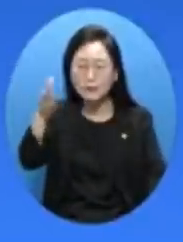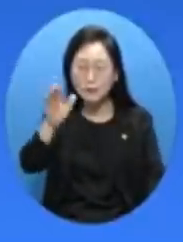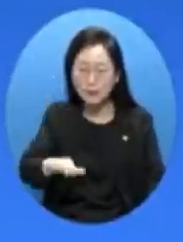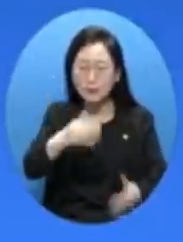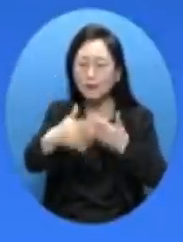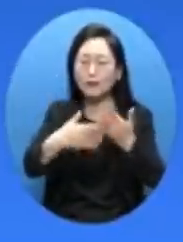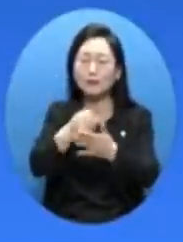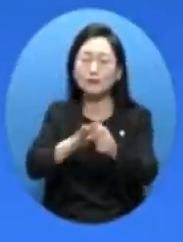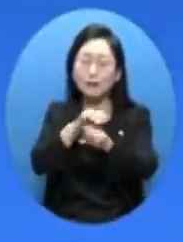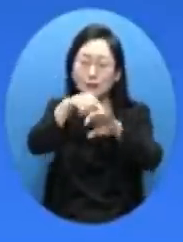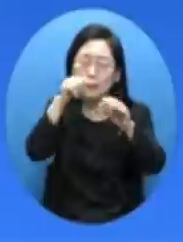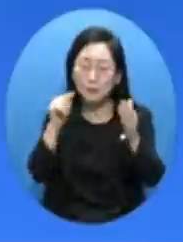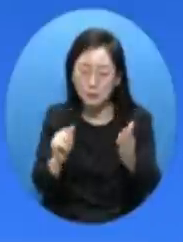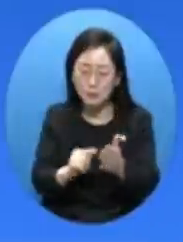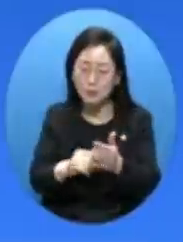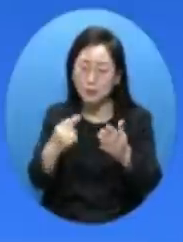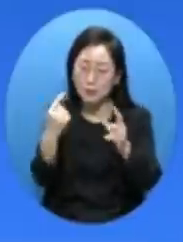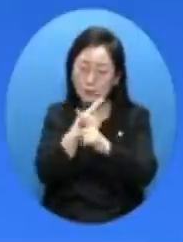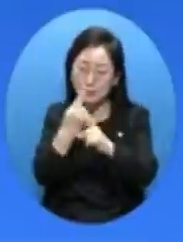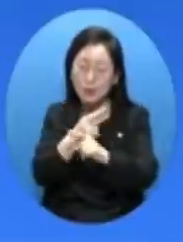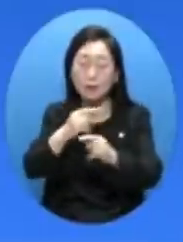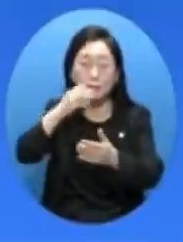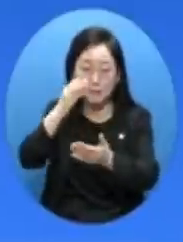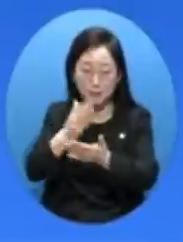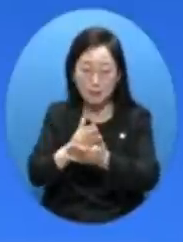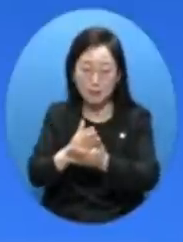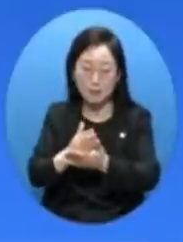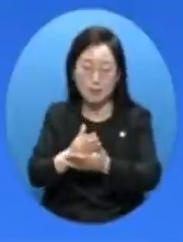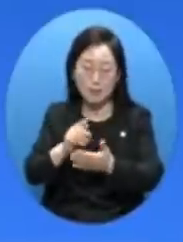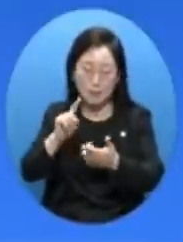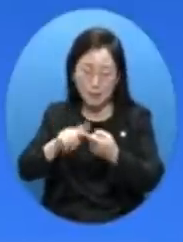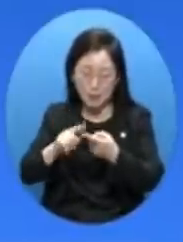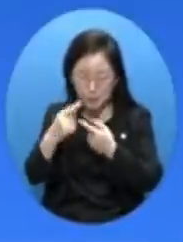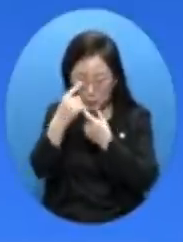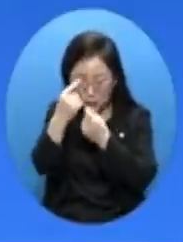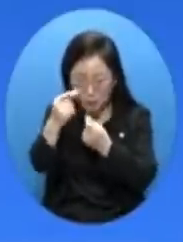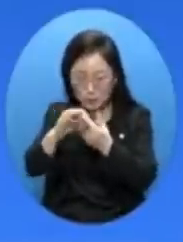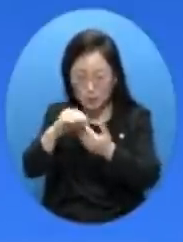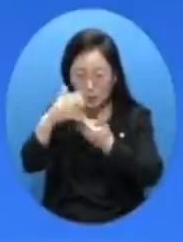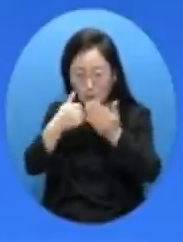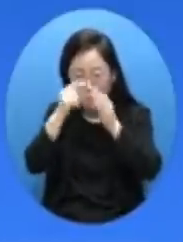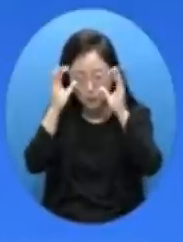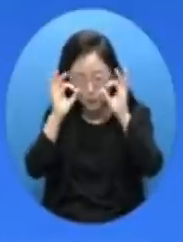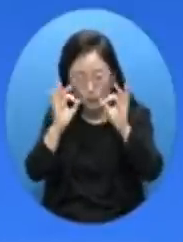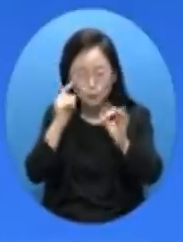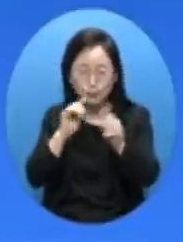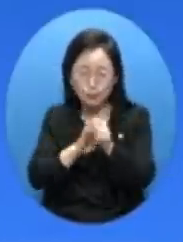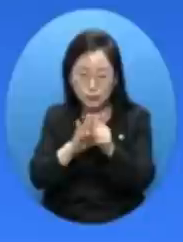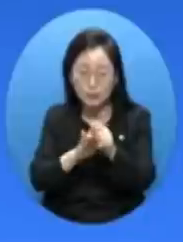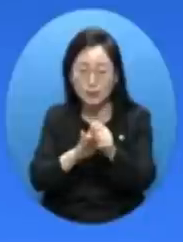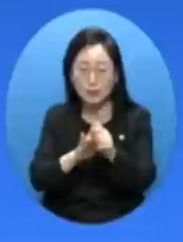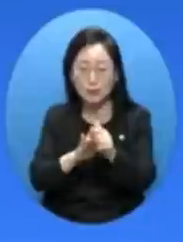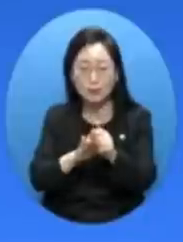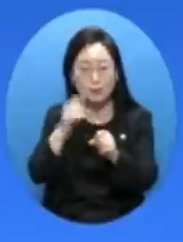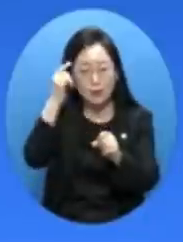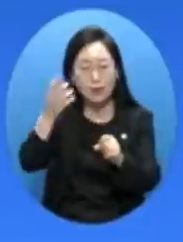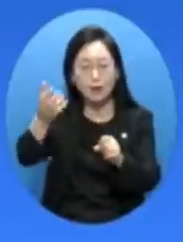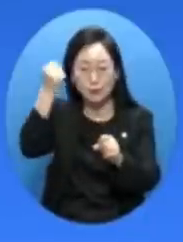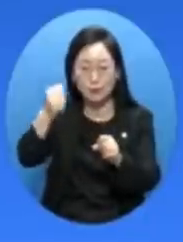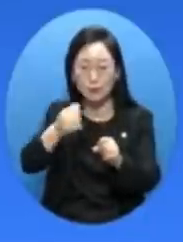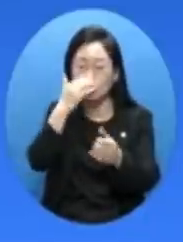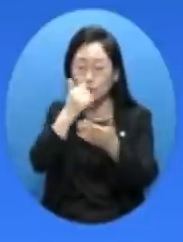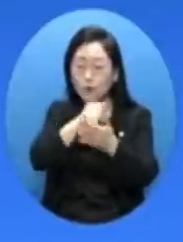사랑하는 이 마음 편찮고 갖고 있으면 우리를 긍휼히 보시고 우리를 주역에서 건져주시고